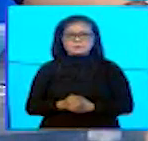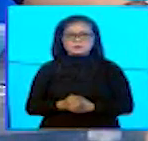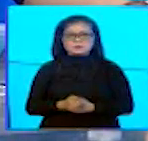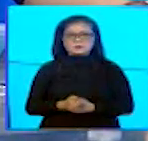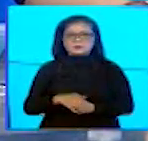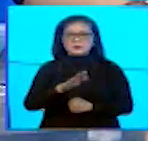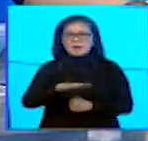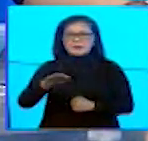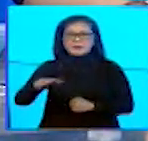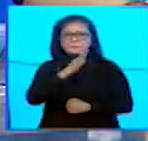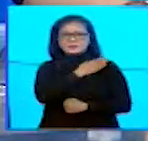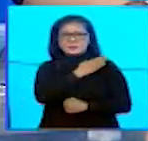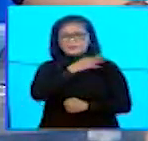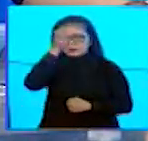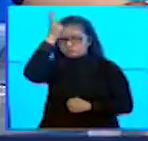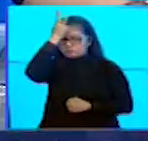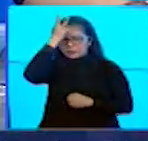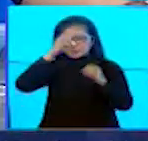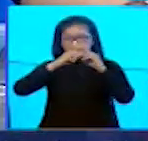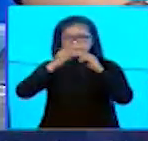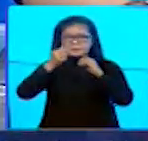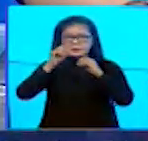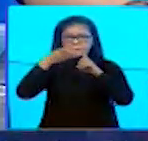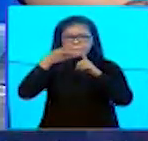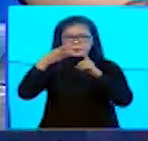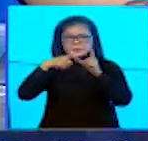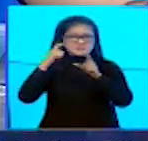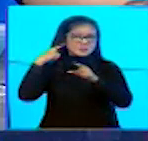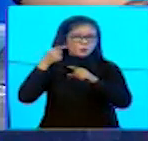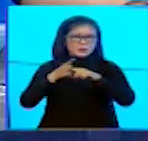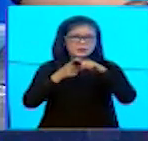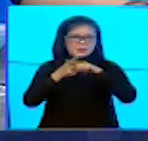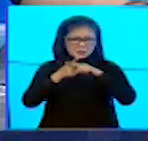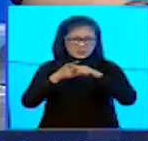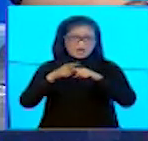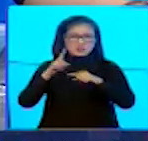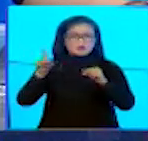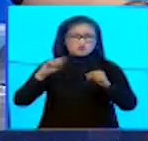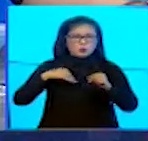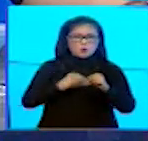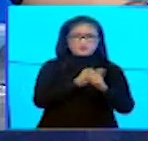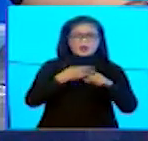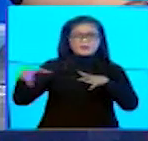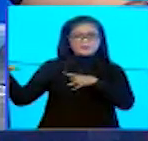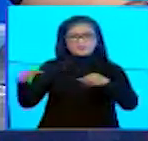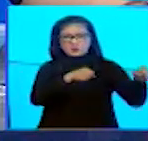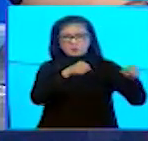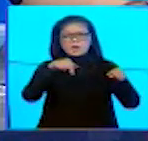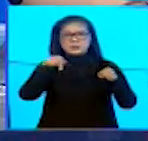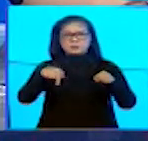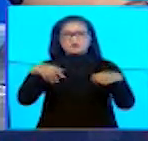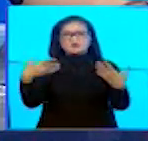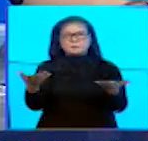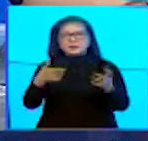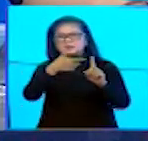Mirsa, anak Bupati Brebes Jawa Tengah nyaris menjadi korban perampasan saat mengendarai mobil di Tol Brebes Timur. Seorang dari dua pelaku terpaksa